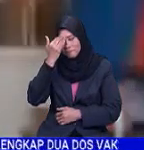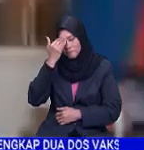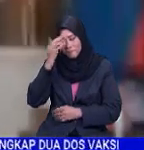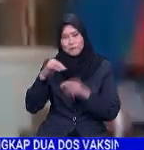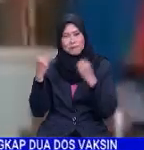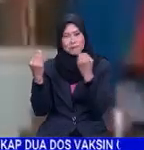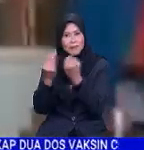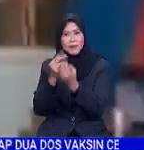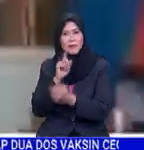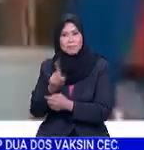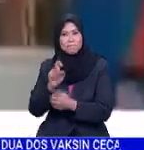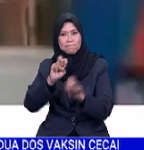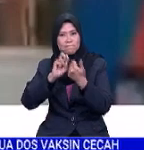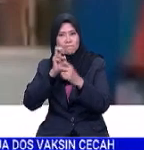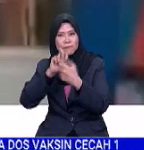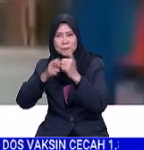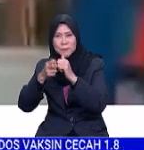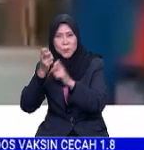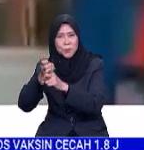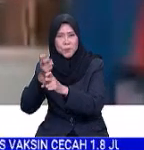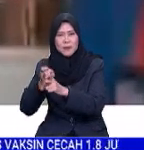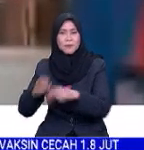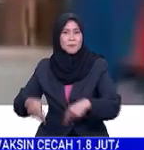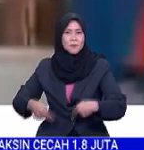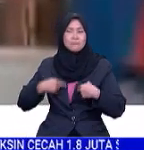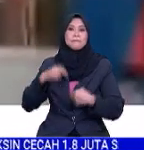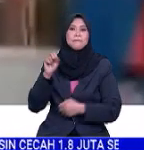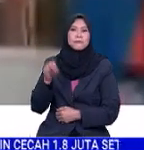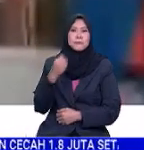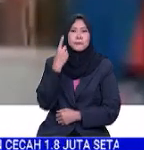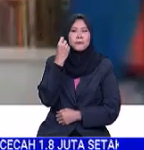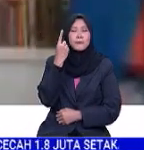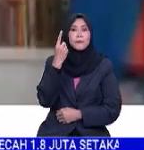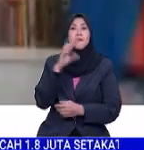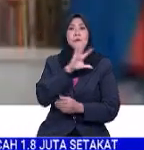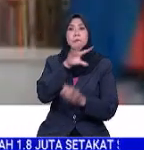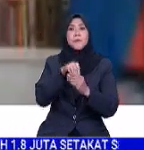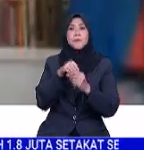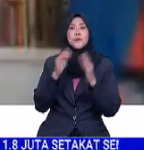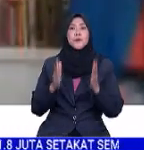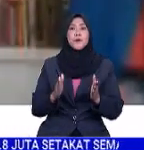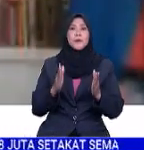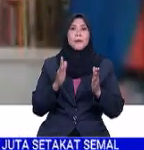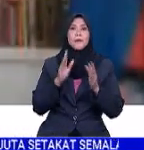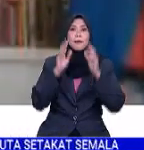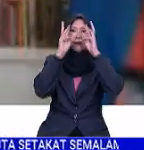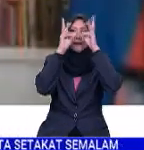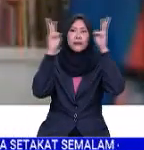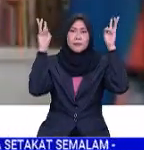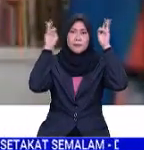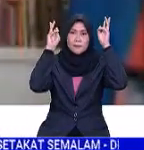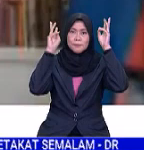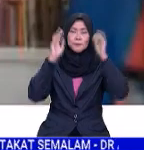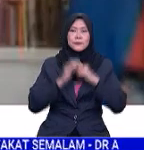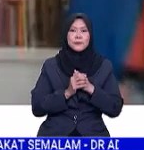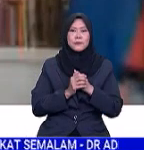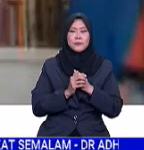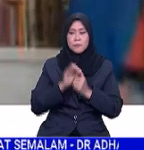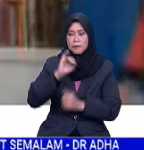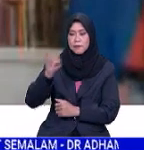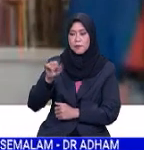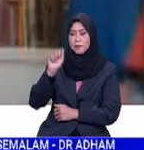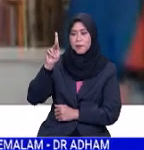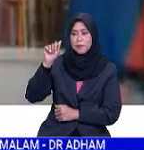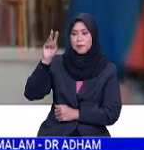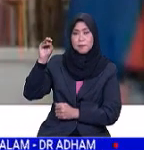masyarakat Islam keseluruhannya, termasuk juga kepada masyarakat orang asli. Justru JAKIM